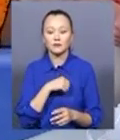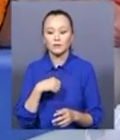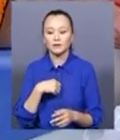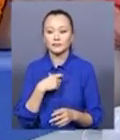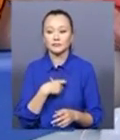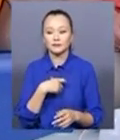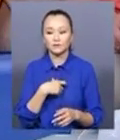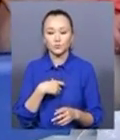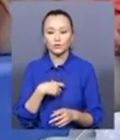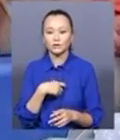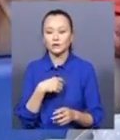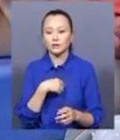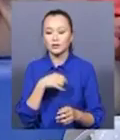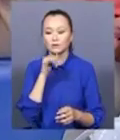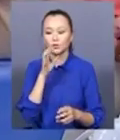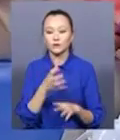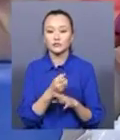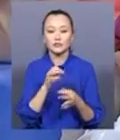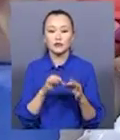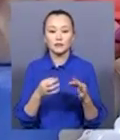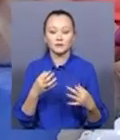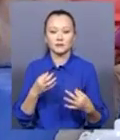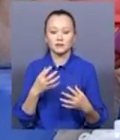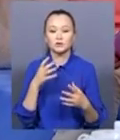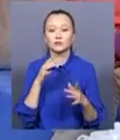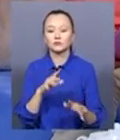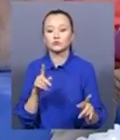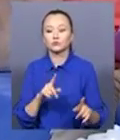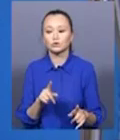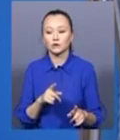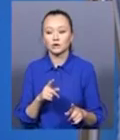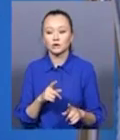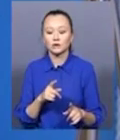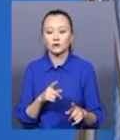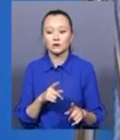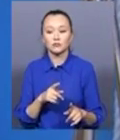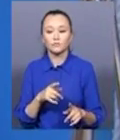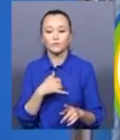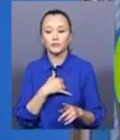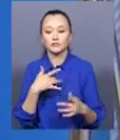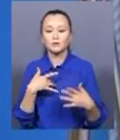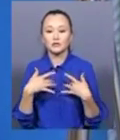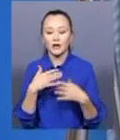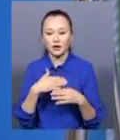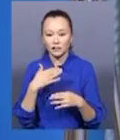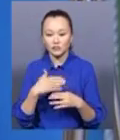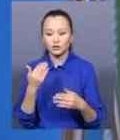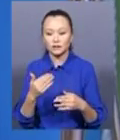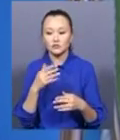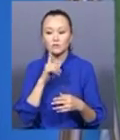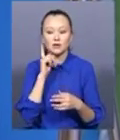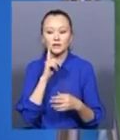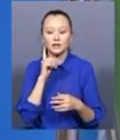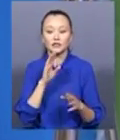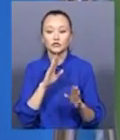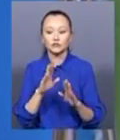собой, и я не могу найти объяснение. Дело в том, что у нас спектакль сейчас ставит молодая